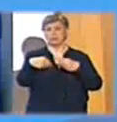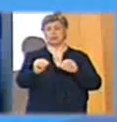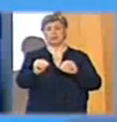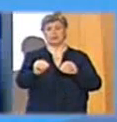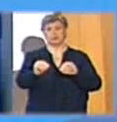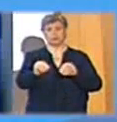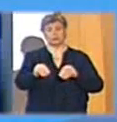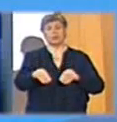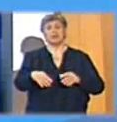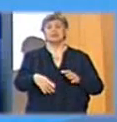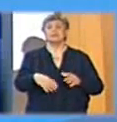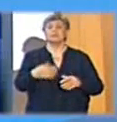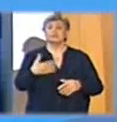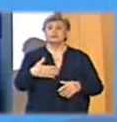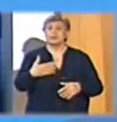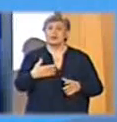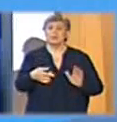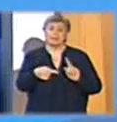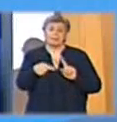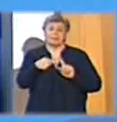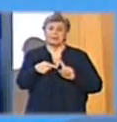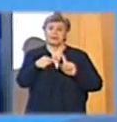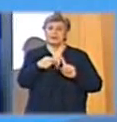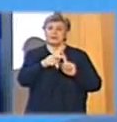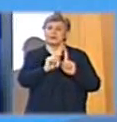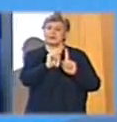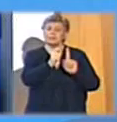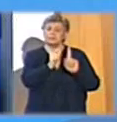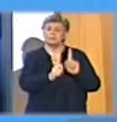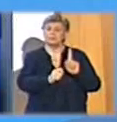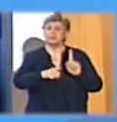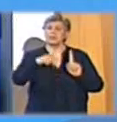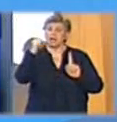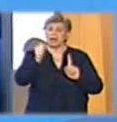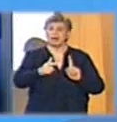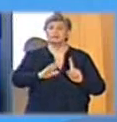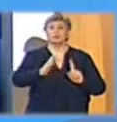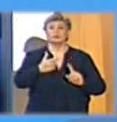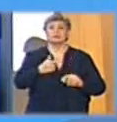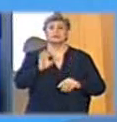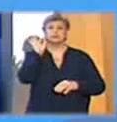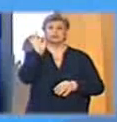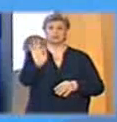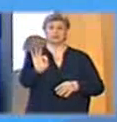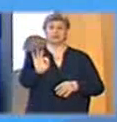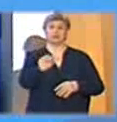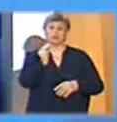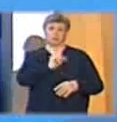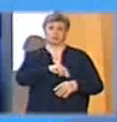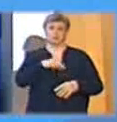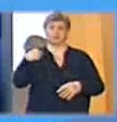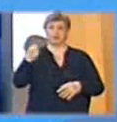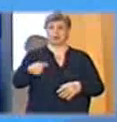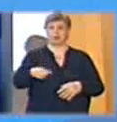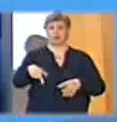να προσθέσουμε άλλους όρους, να τροποποιήσουμε όσους περισσότερους όρους μπορούμε προς το συμφέρον, προς το δημόσιο συμφέρον,